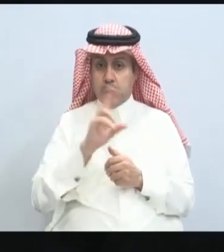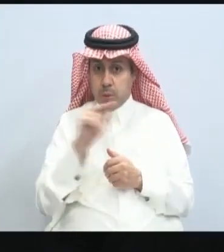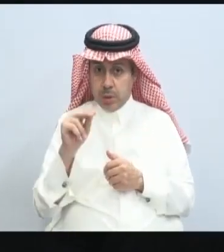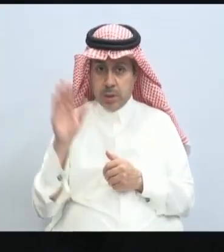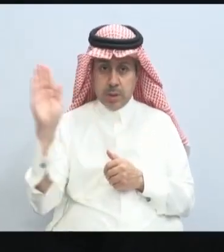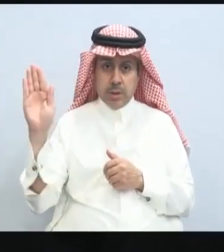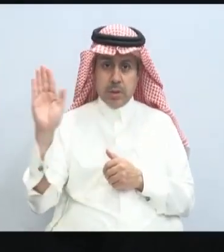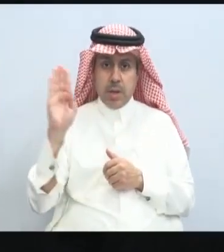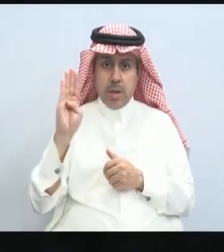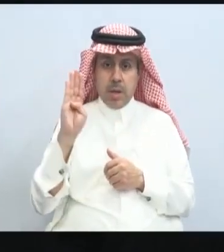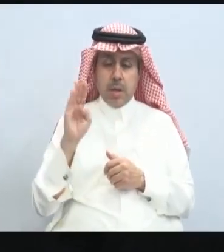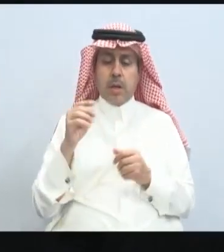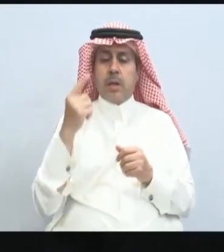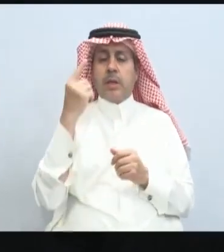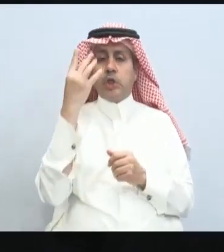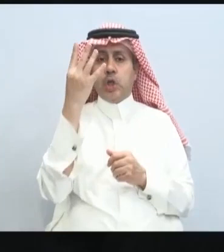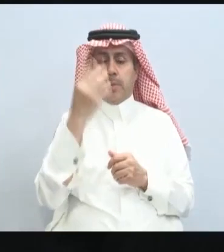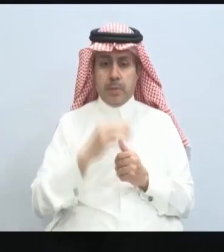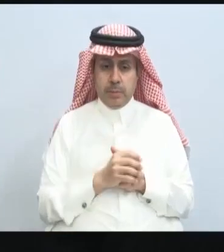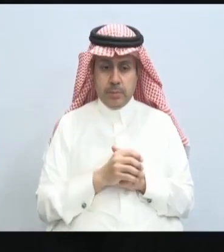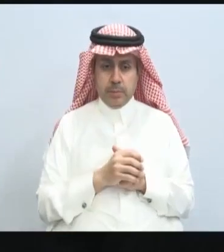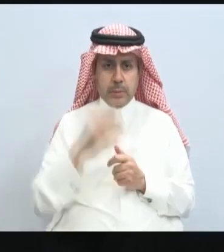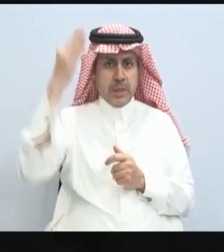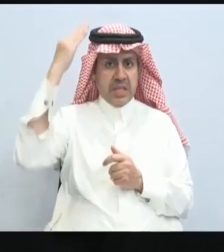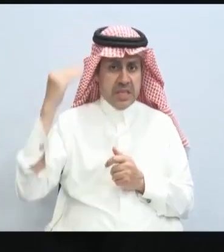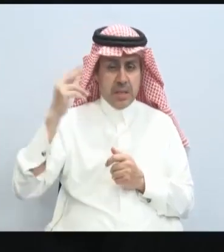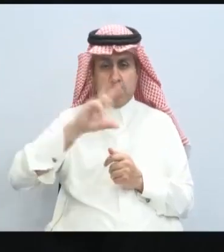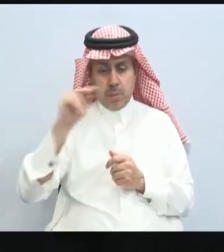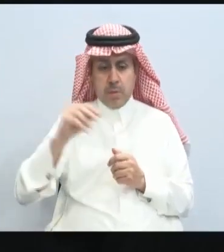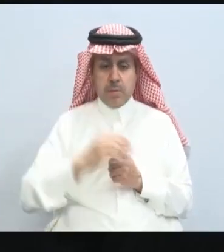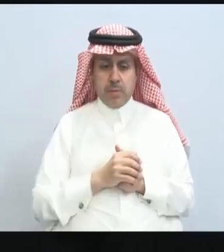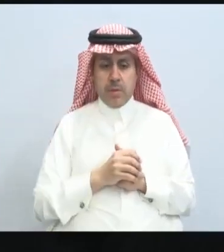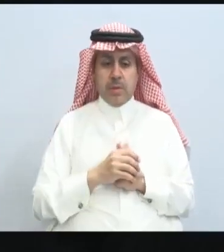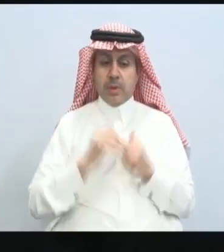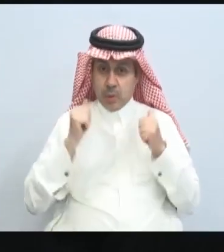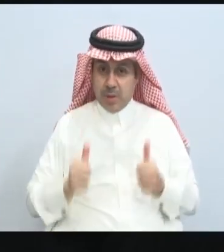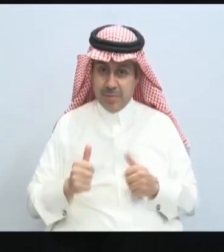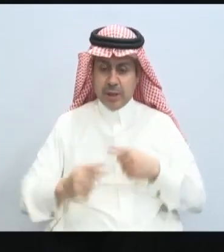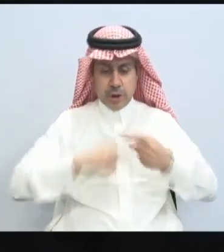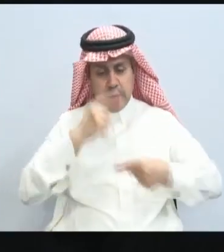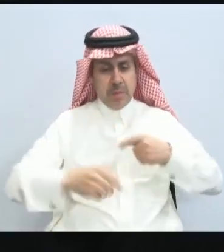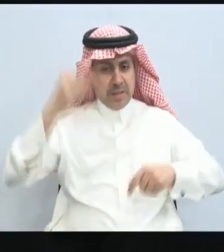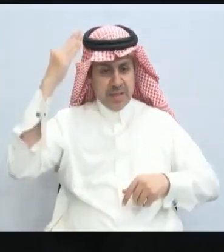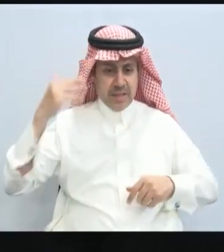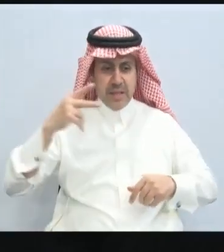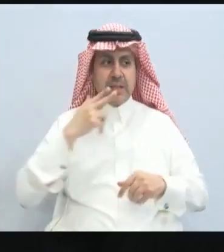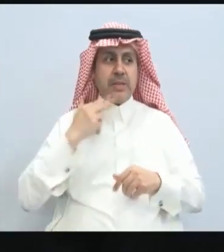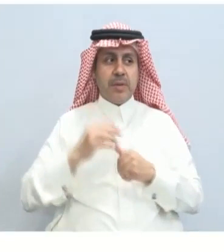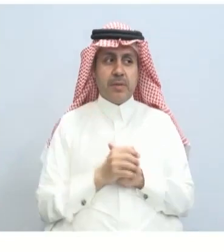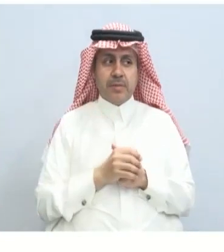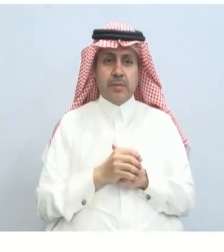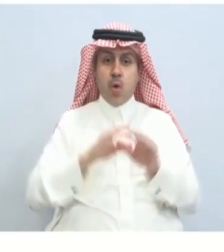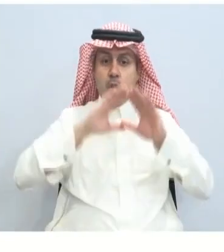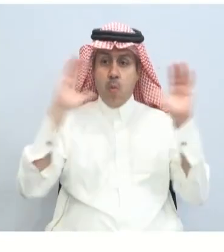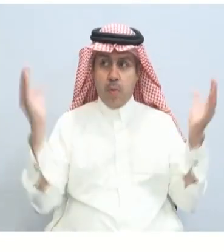سيك تربيع لكن اللي نفترض اني انا نسيتها المتطابقه لان احنا كطلاب من عادتنا ان احنا ننسى يعني الاشياء الجميله لكن عموما